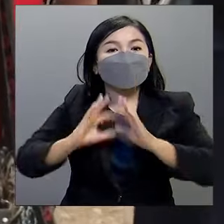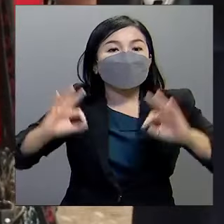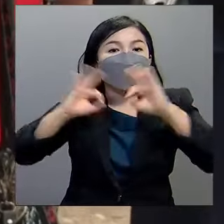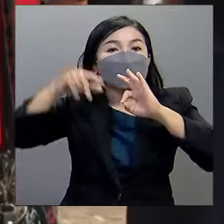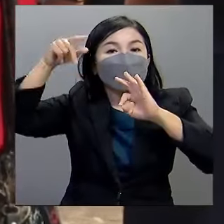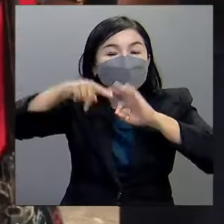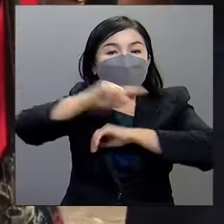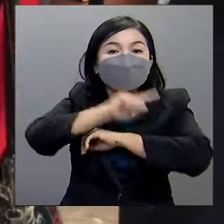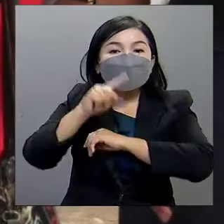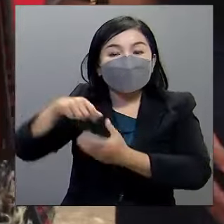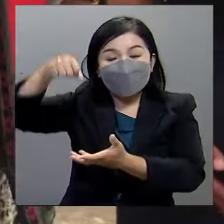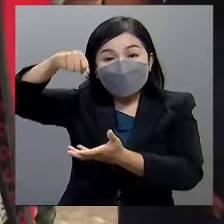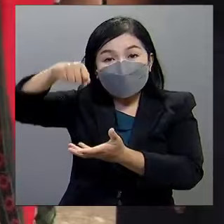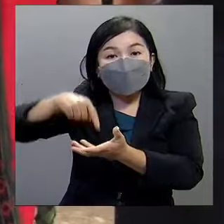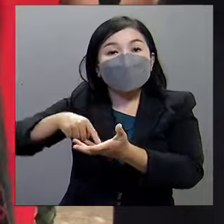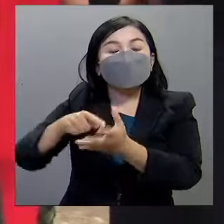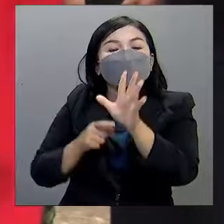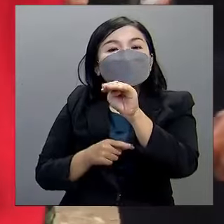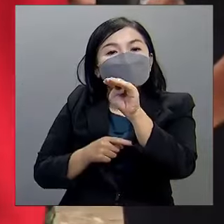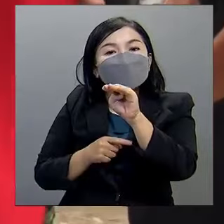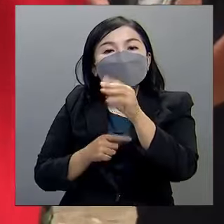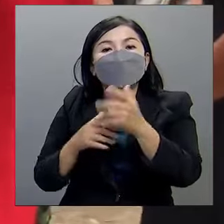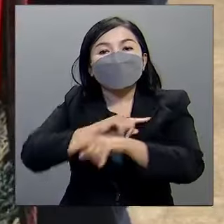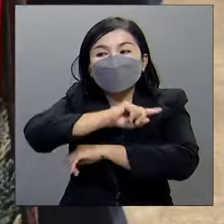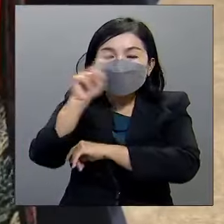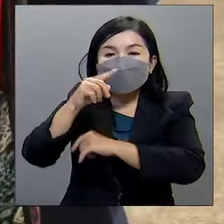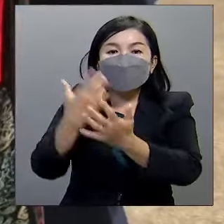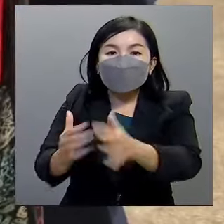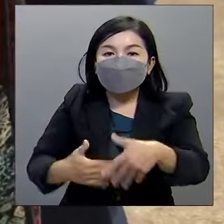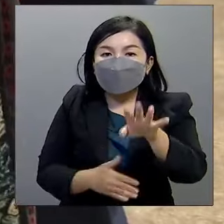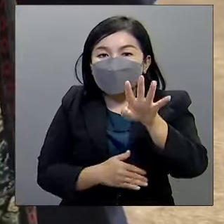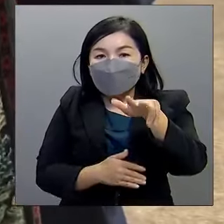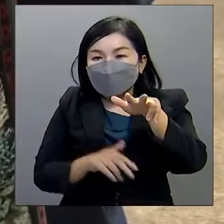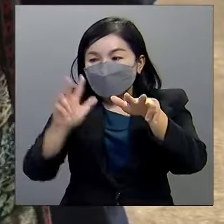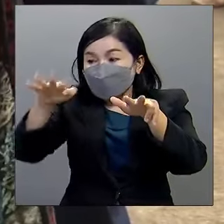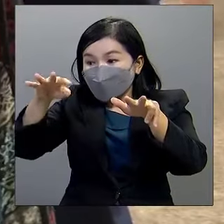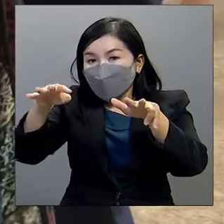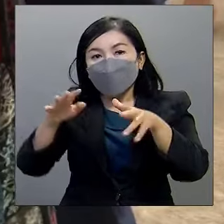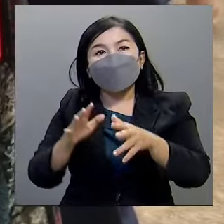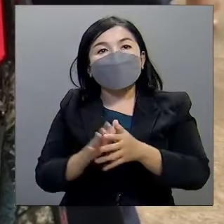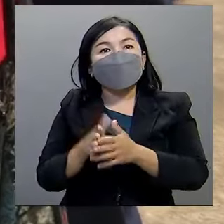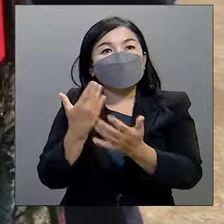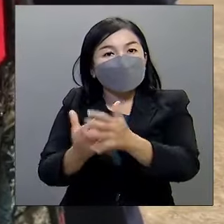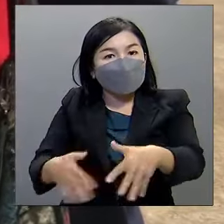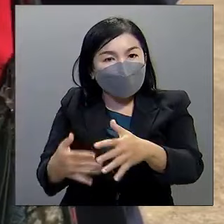ยู่ที่ห่อละ40บาทครับวันนึงเนี่ยขายมากขายได้ตามทางรายได้ได้ 3-4,000 บาทเลยนะคร ับ โอ้โหก็ถือว่าเป็นรายได้ไม่น้อยเลยทีเดียวนะค